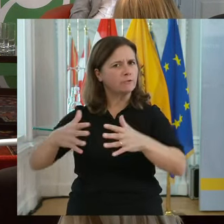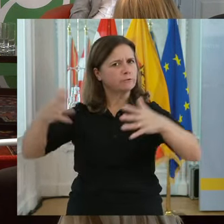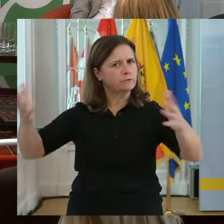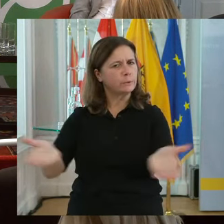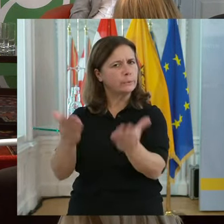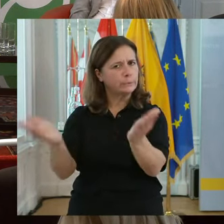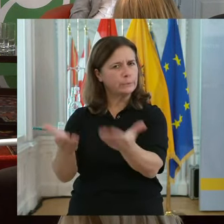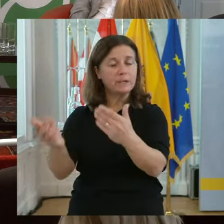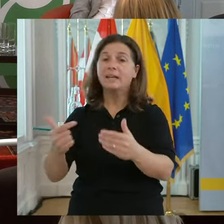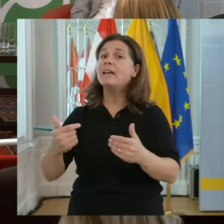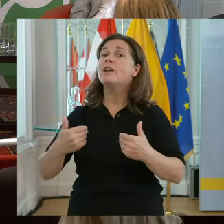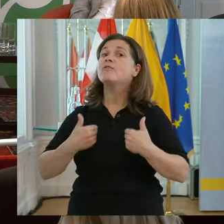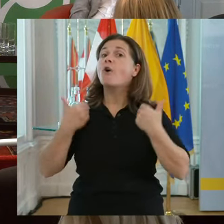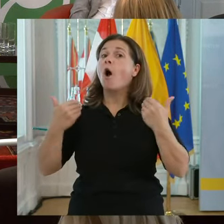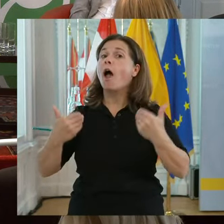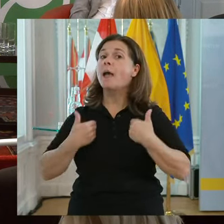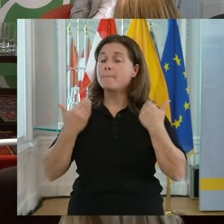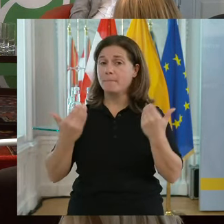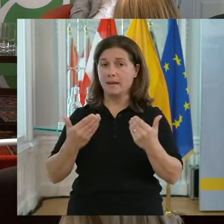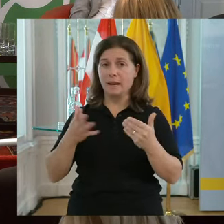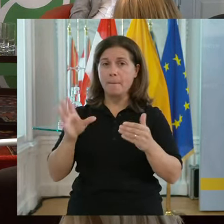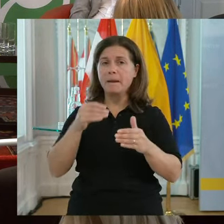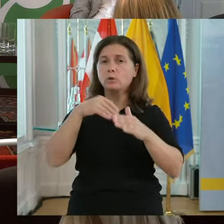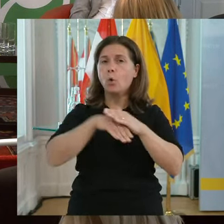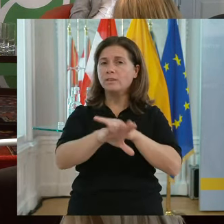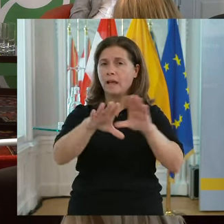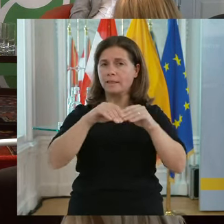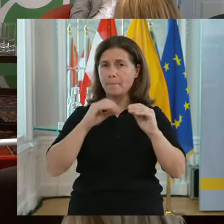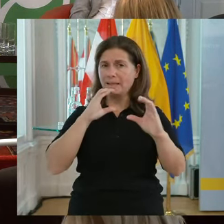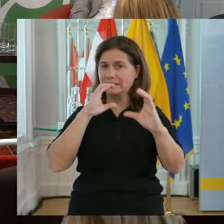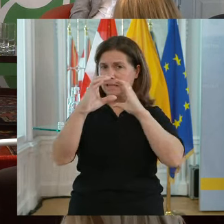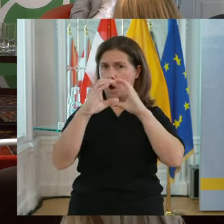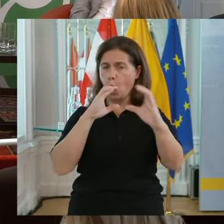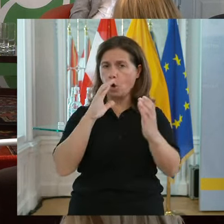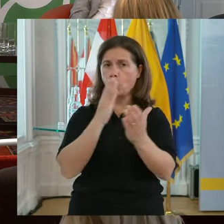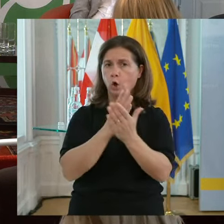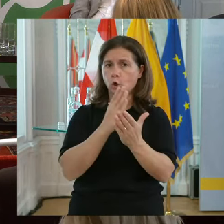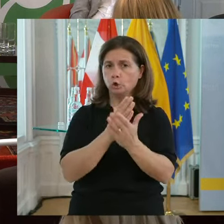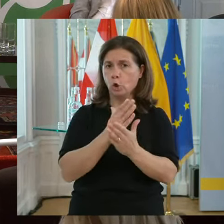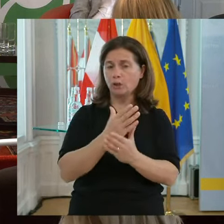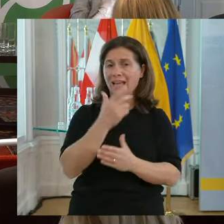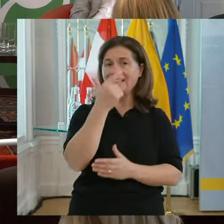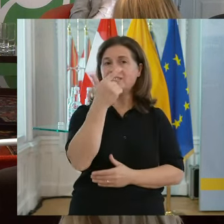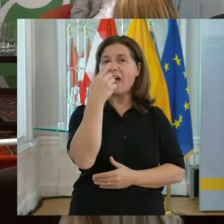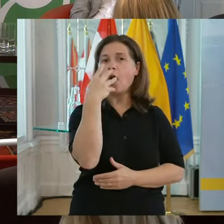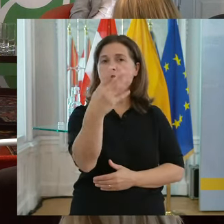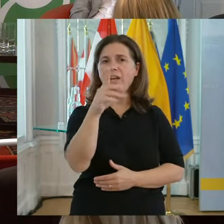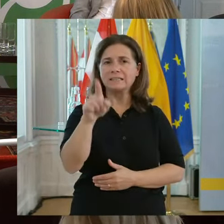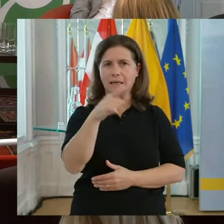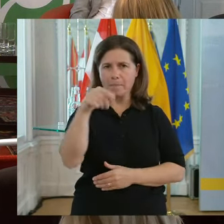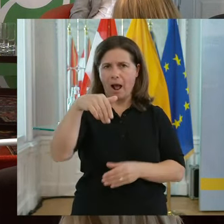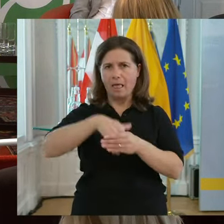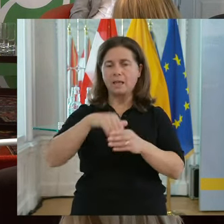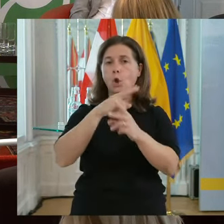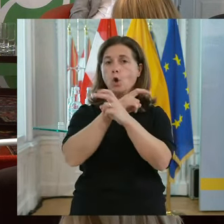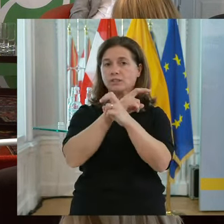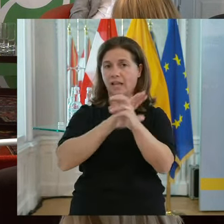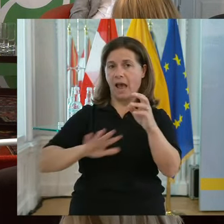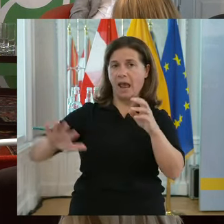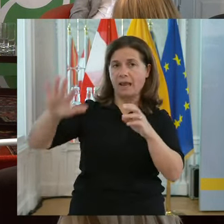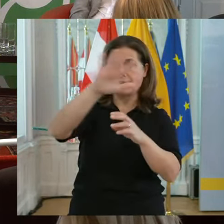mich unglaublich, dass wir mit den Unternehmensdialogen, die es jetzt schon das 42. Mal österreichweit gibt,